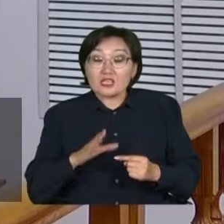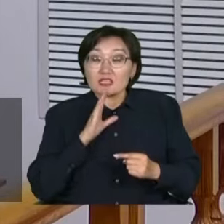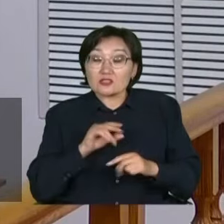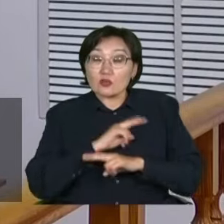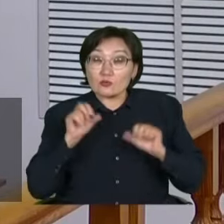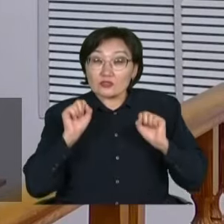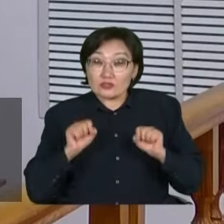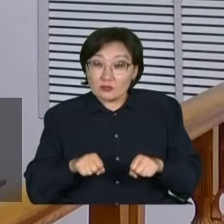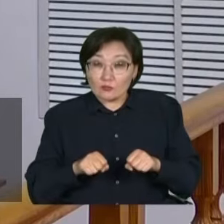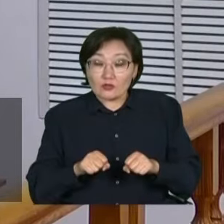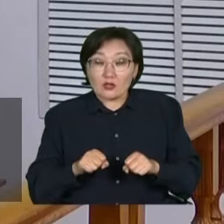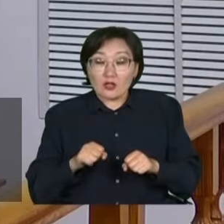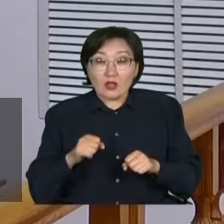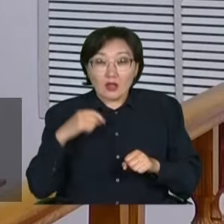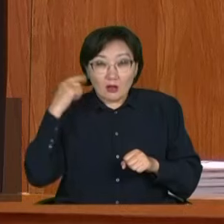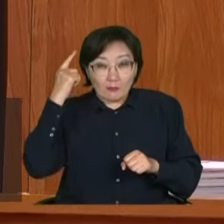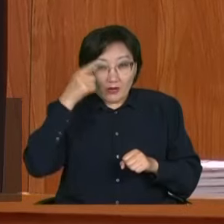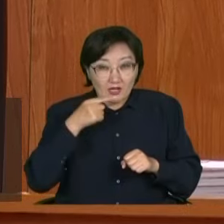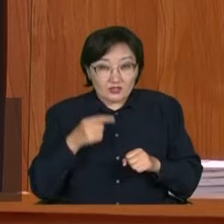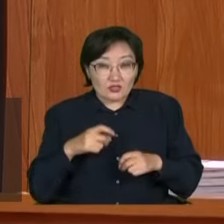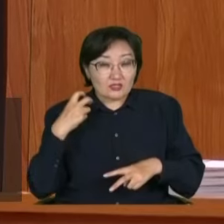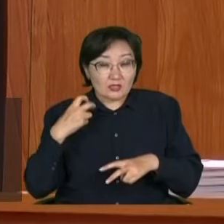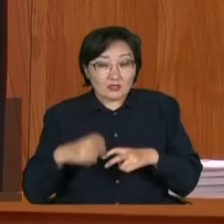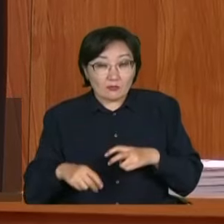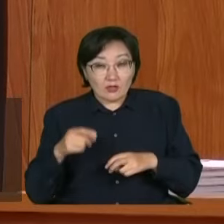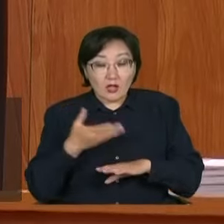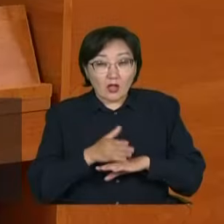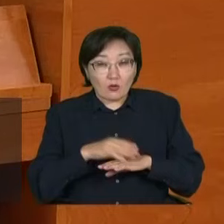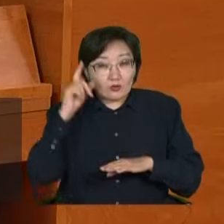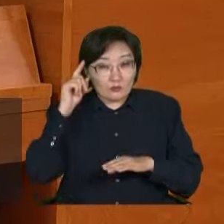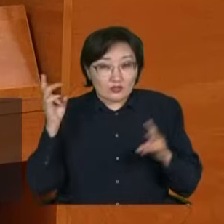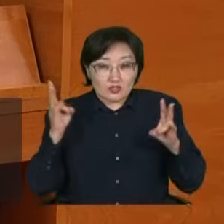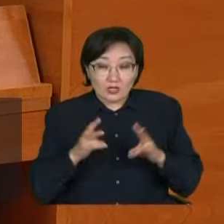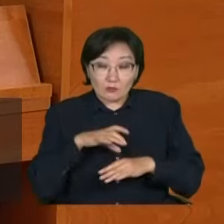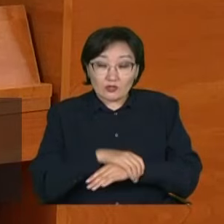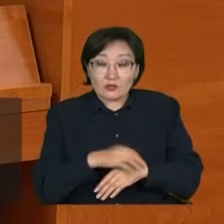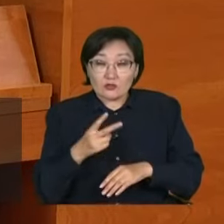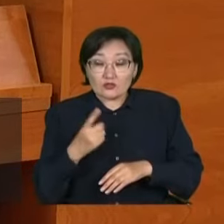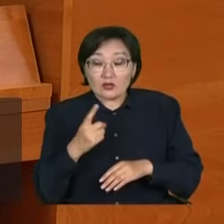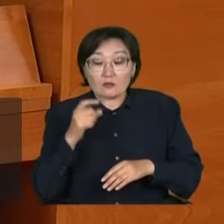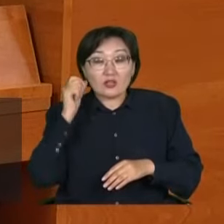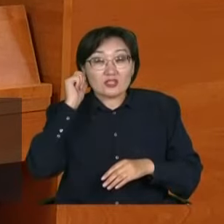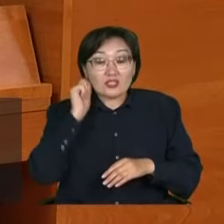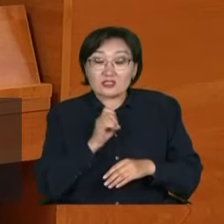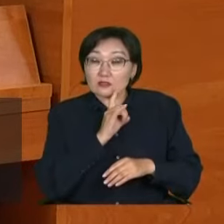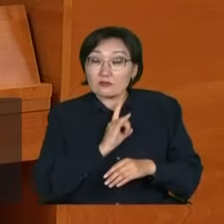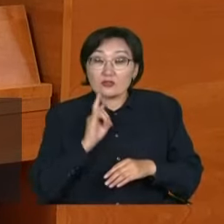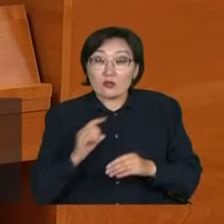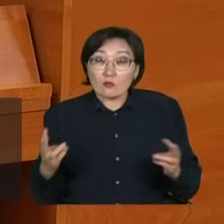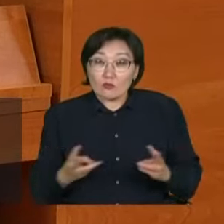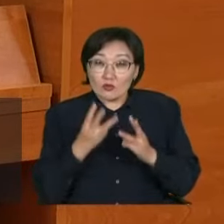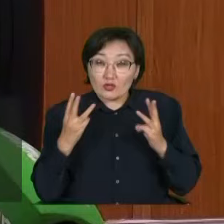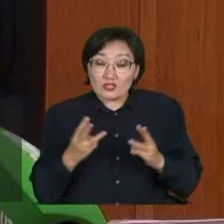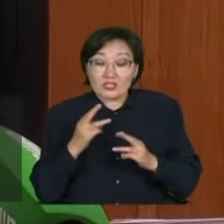мүмкін. Бүлдіршіннен бас сүйектерінің сынуы мен ауыр бас ми жарақаты анықталды. Тексеріс 21 жастағы әйел өртпен көмірқышқыл газынан